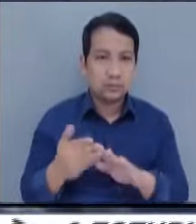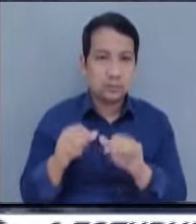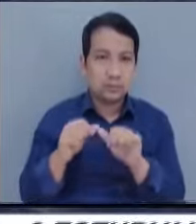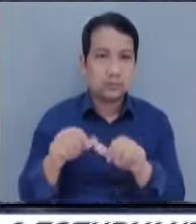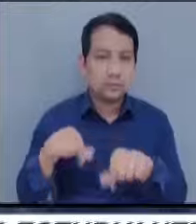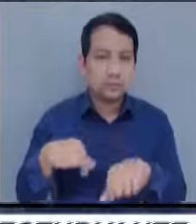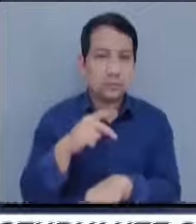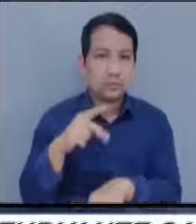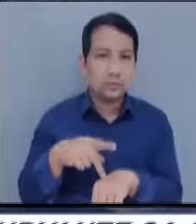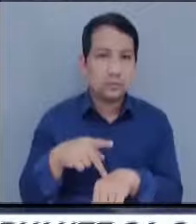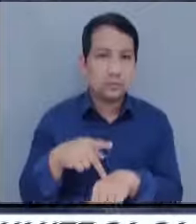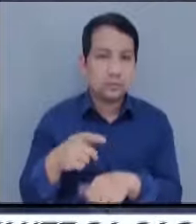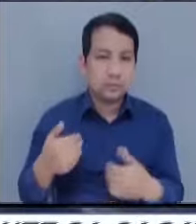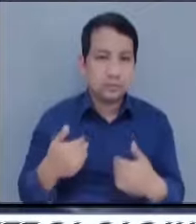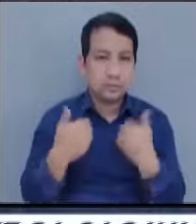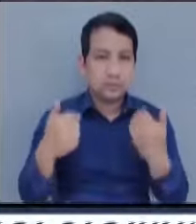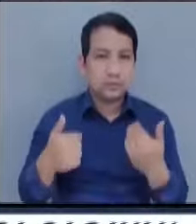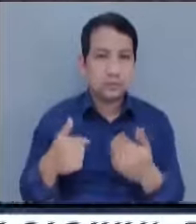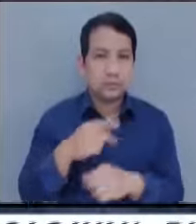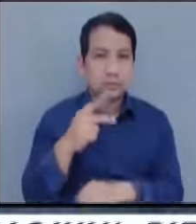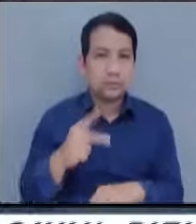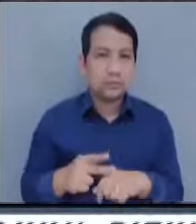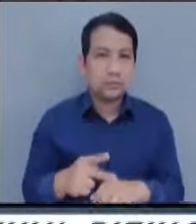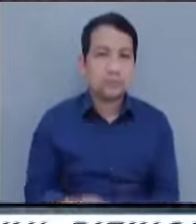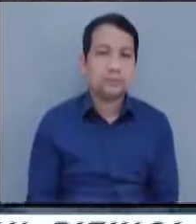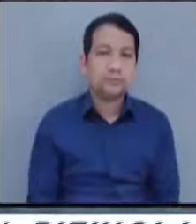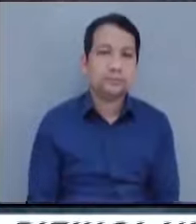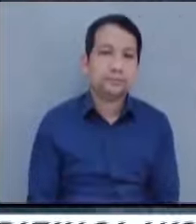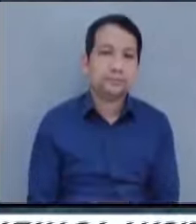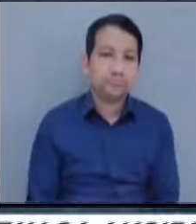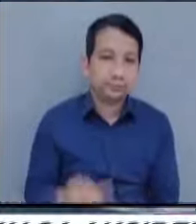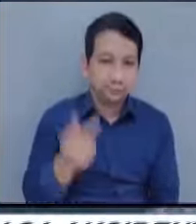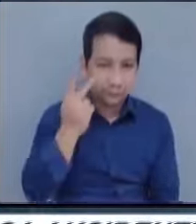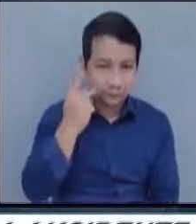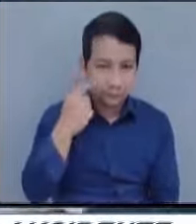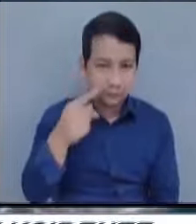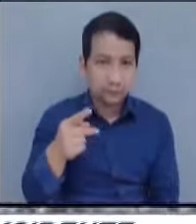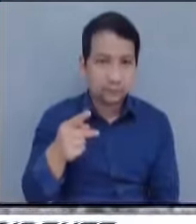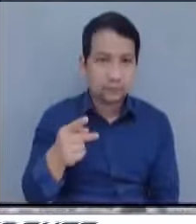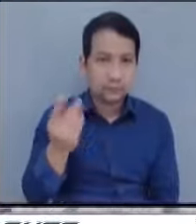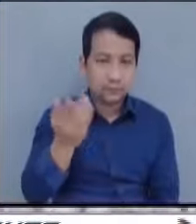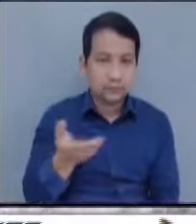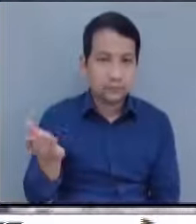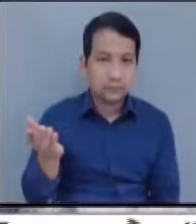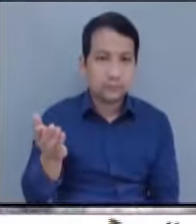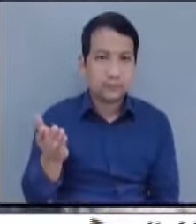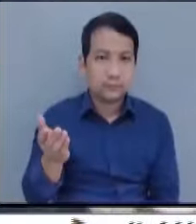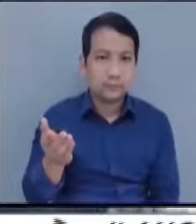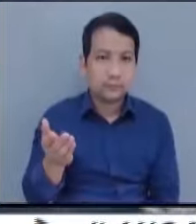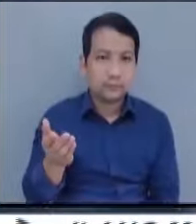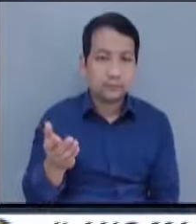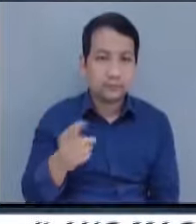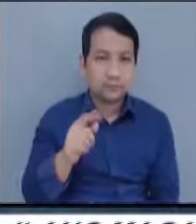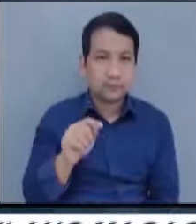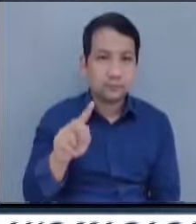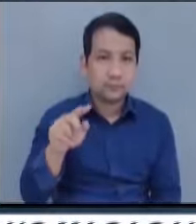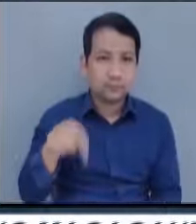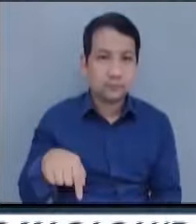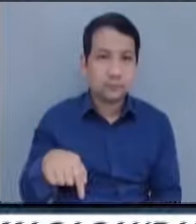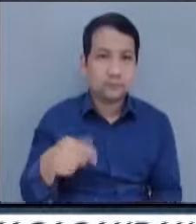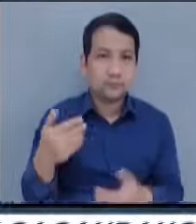teritoryong sakop ng Pilipinas Kenneth pasyente para sa Pambansang t sa bagong